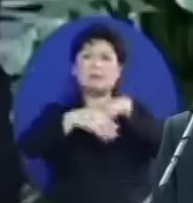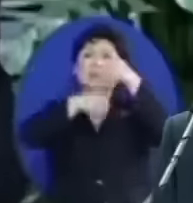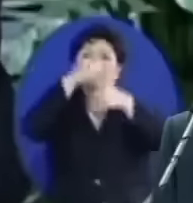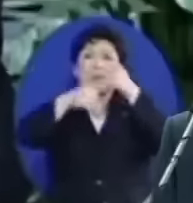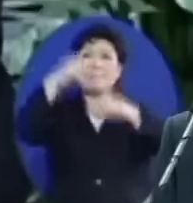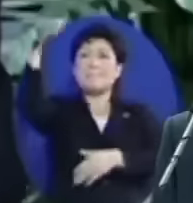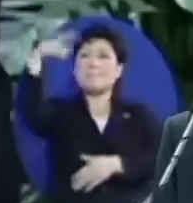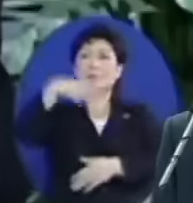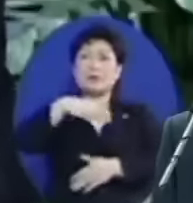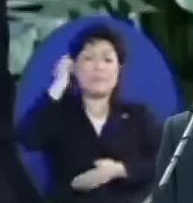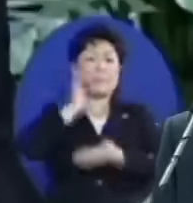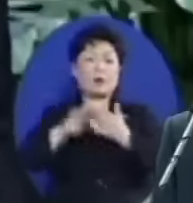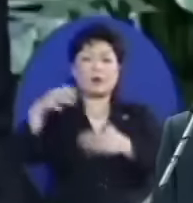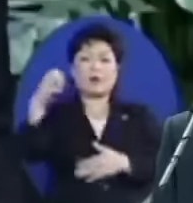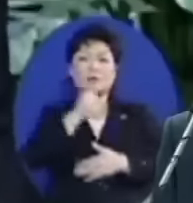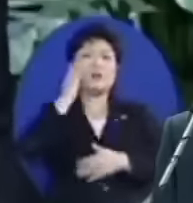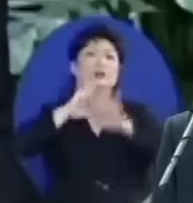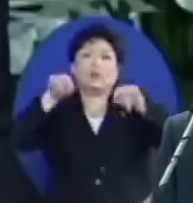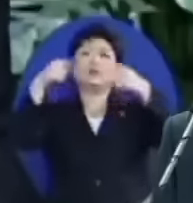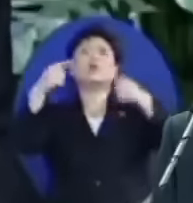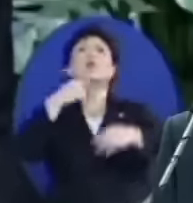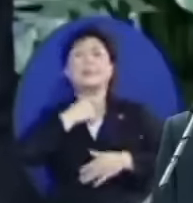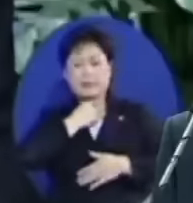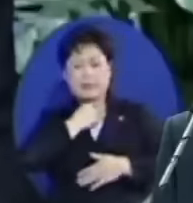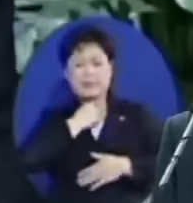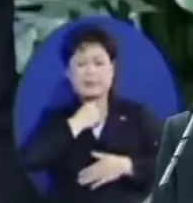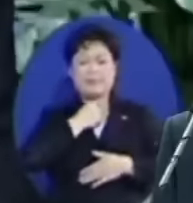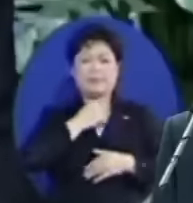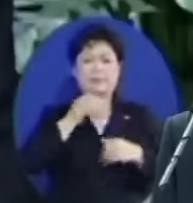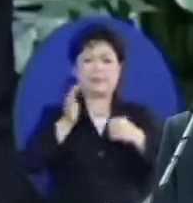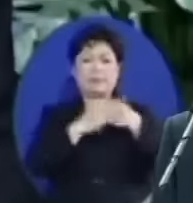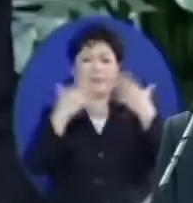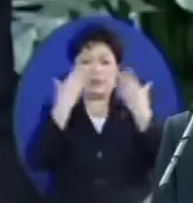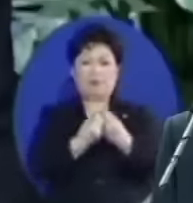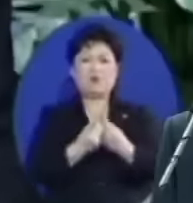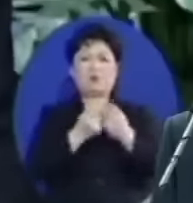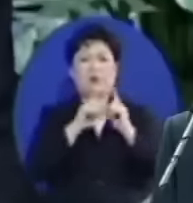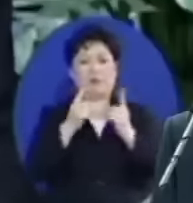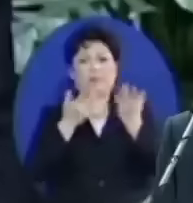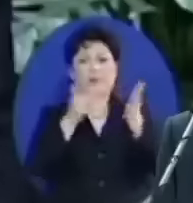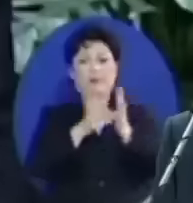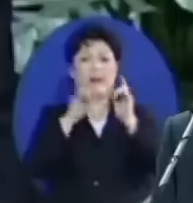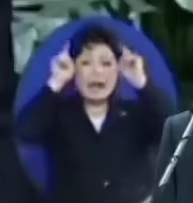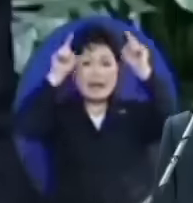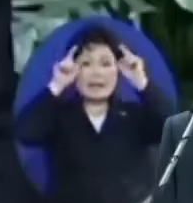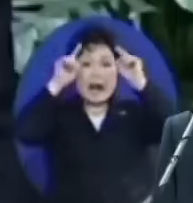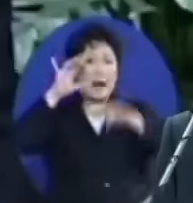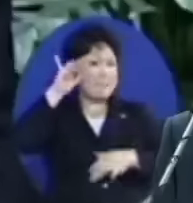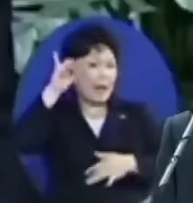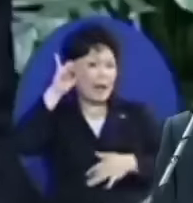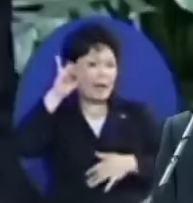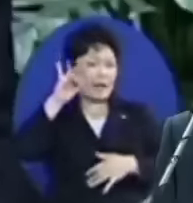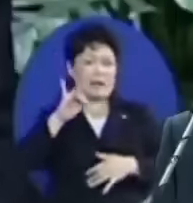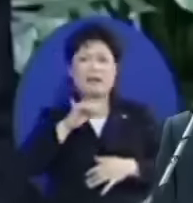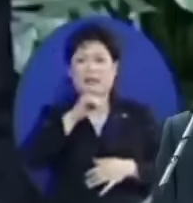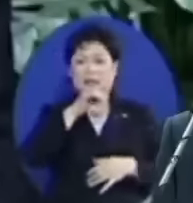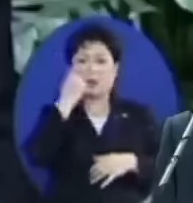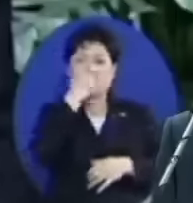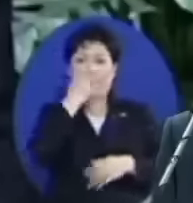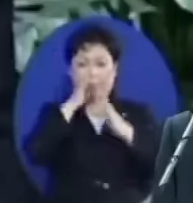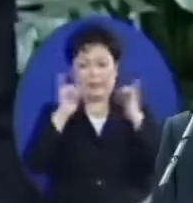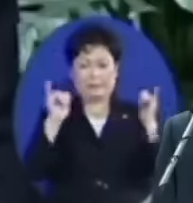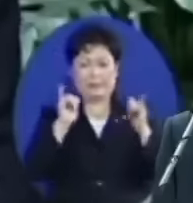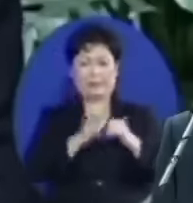평안을 얻어서 천국에 들어오기를 원합니다. 그래서 이 비유를 말씀하셨습니다. 양 100마리를 돌보는